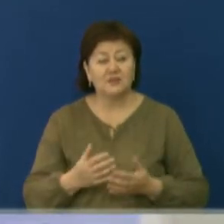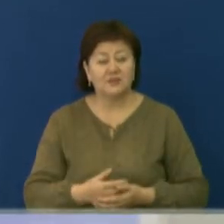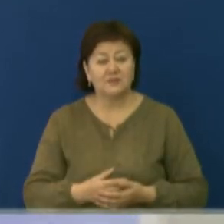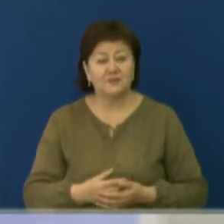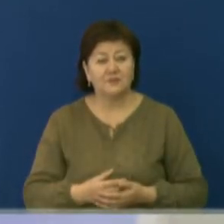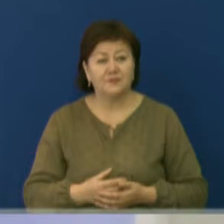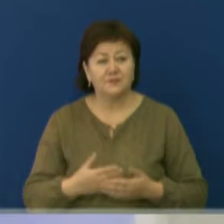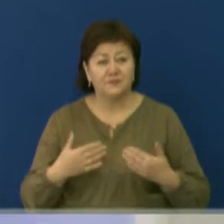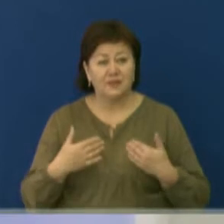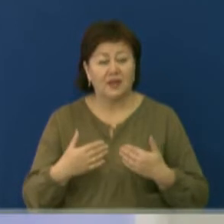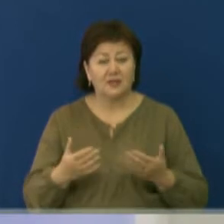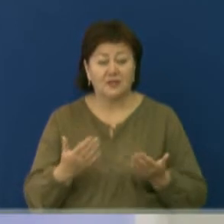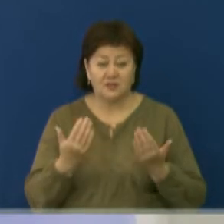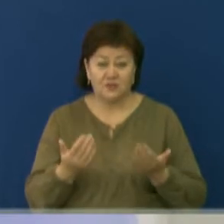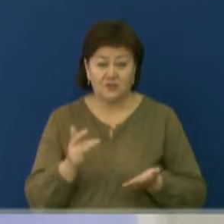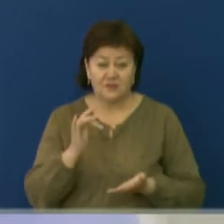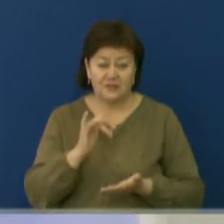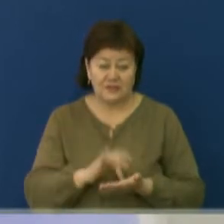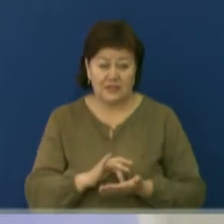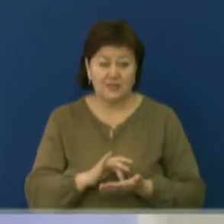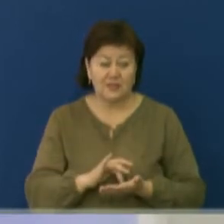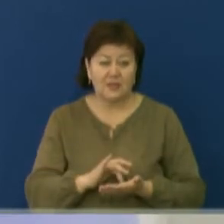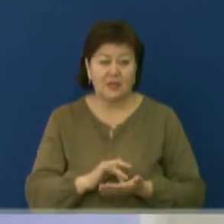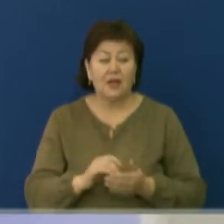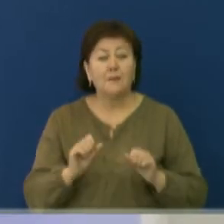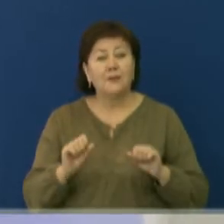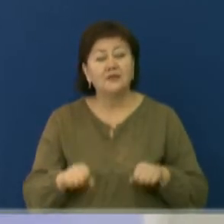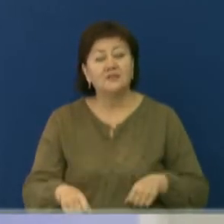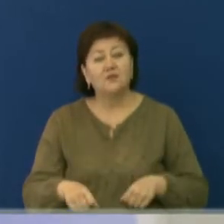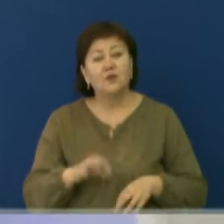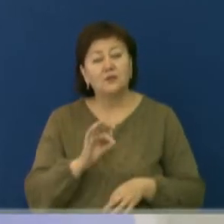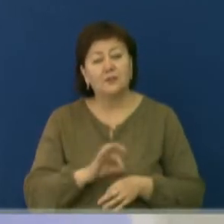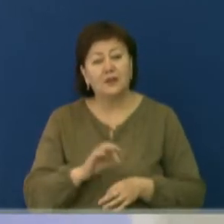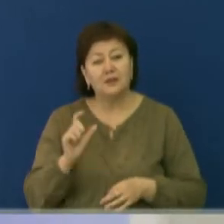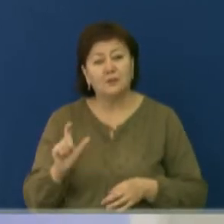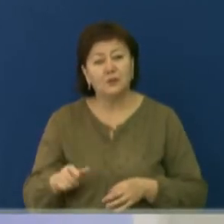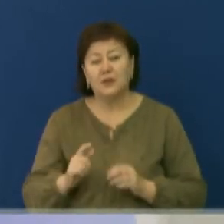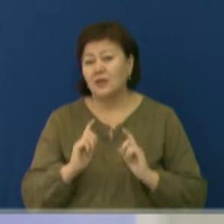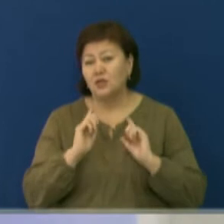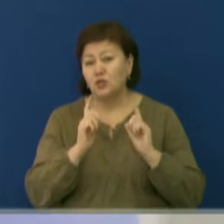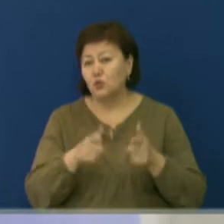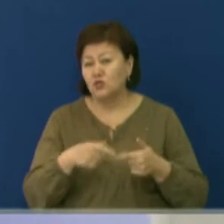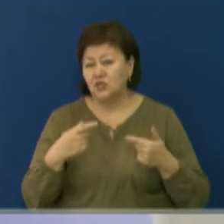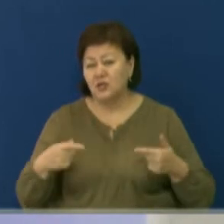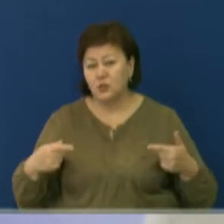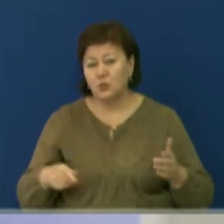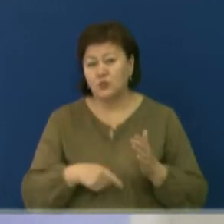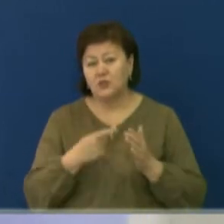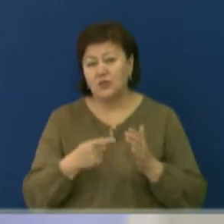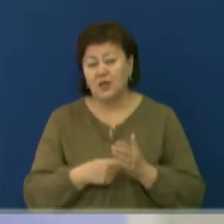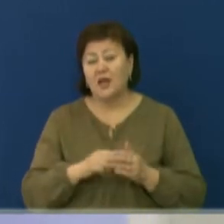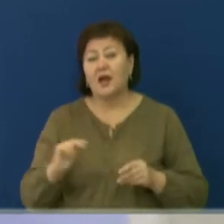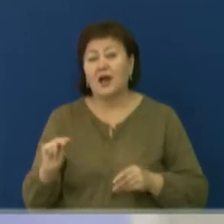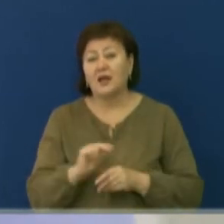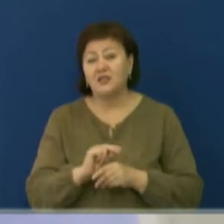Открытие данного центра позволит нашим пациентам уже не уезжать в другие города, а лечиться